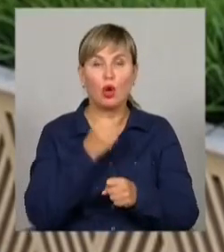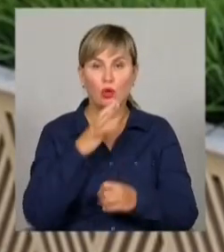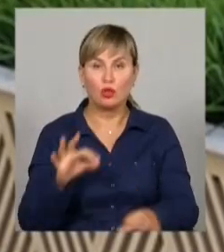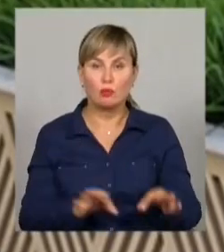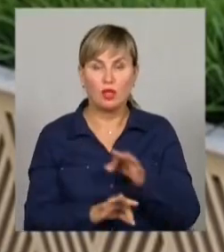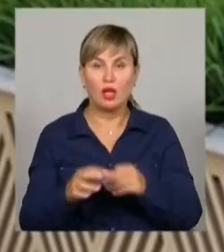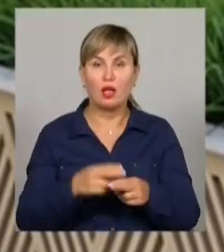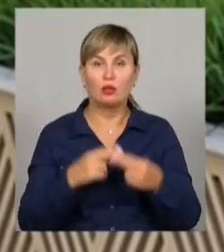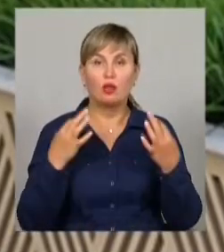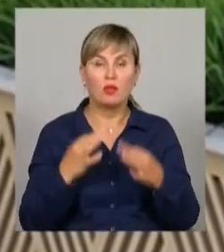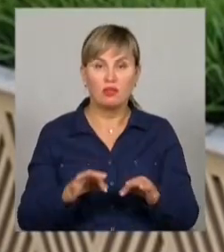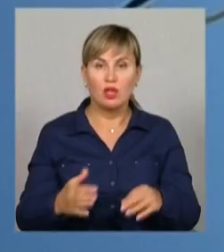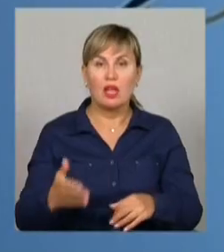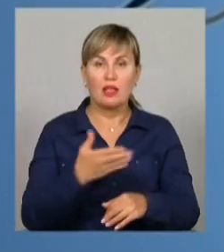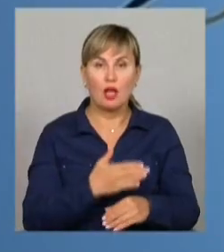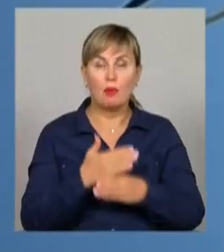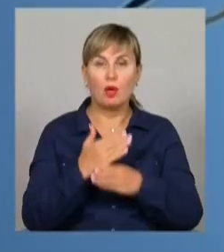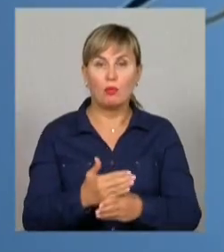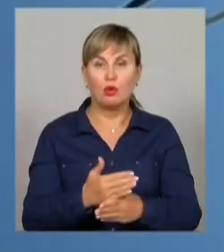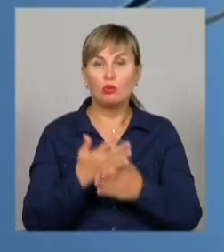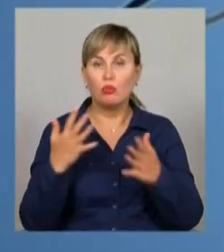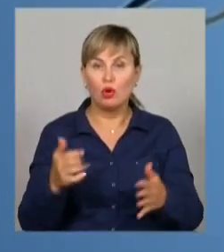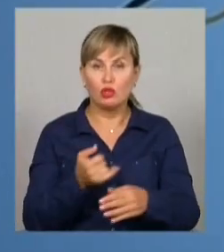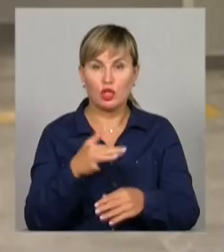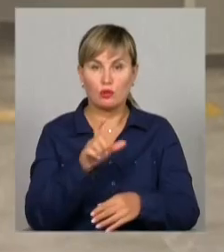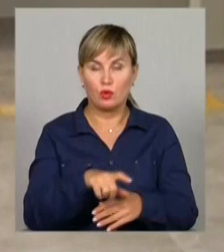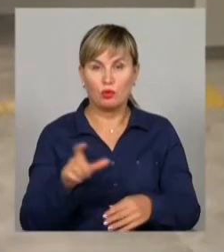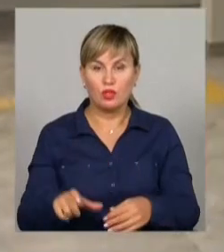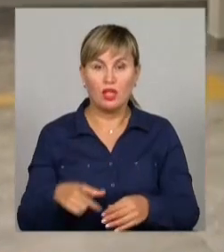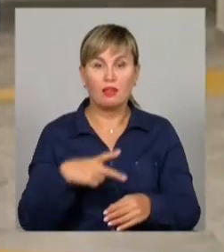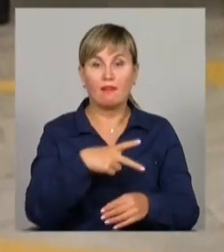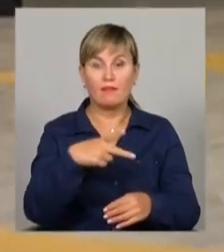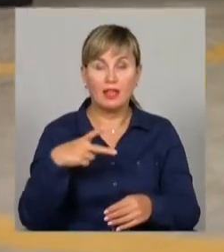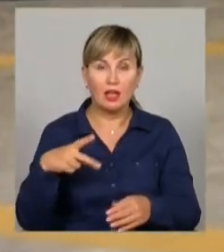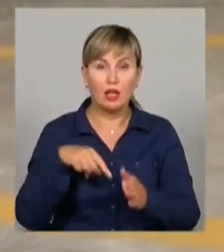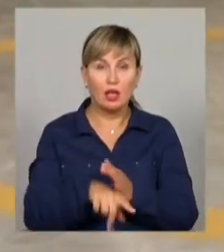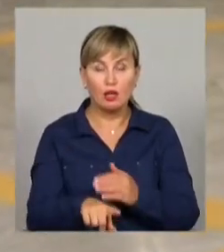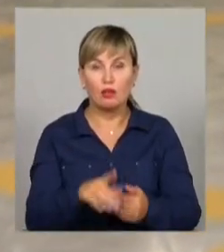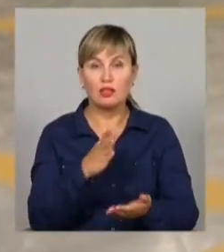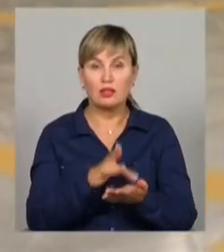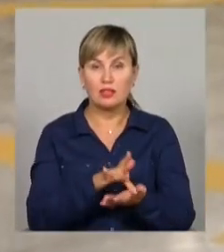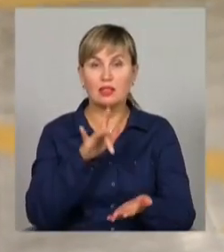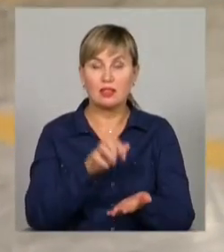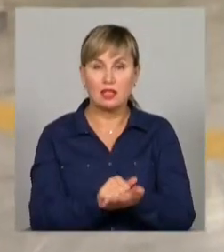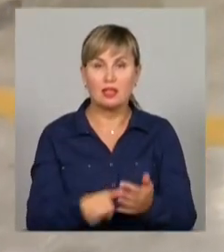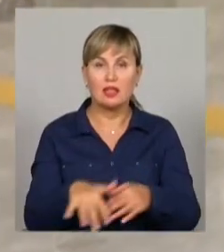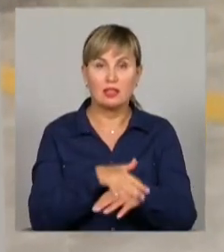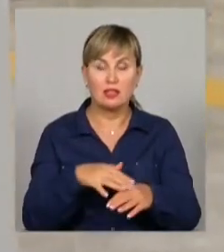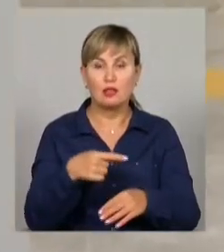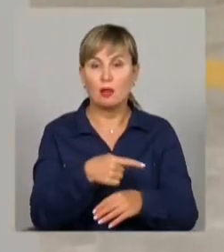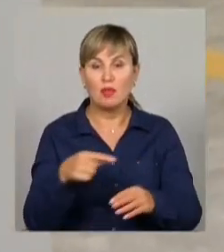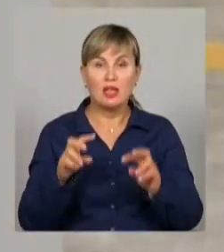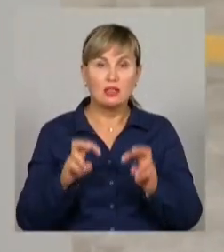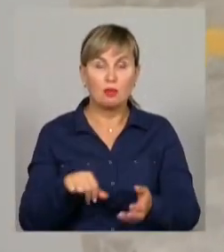проект, который позволит нам помочь большему количеству людей. На втором этаже здания расположился центр занятости населения. На первом